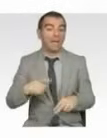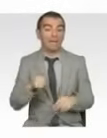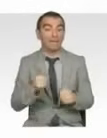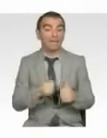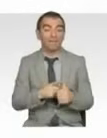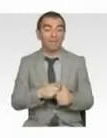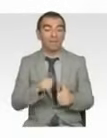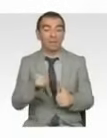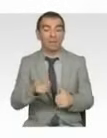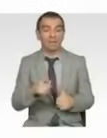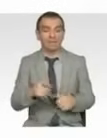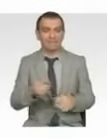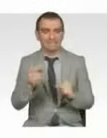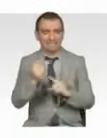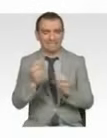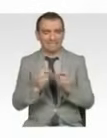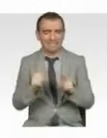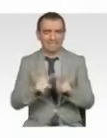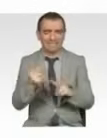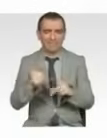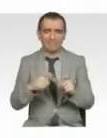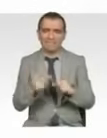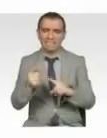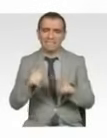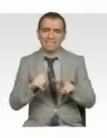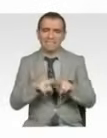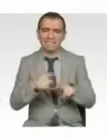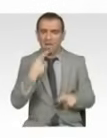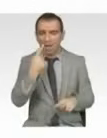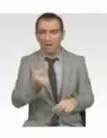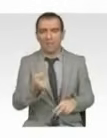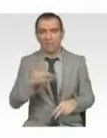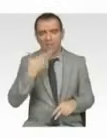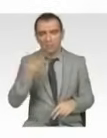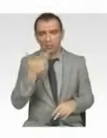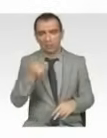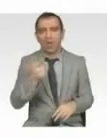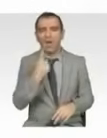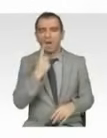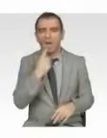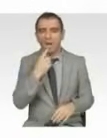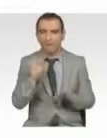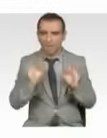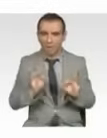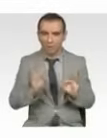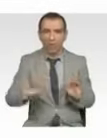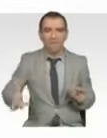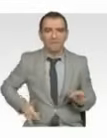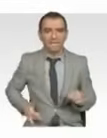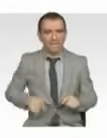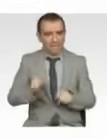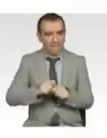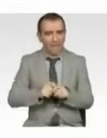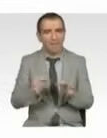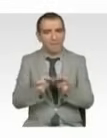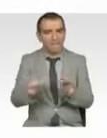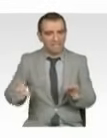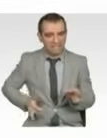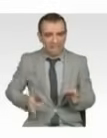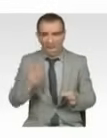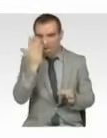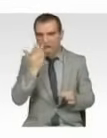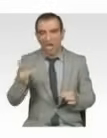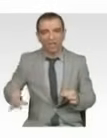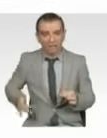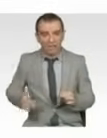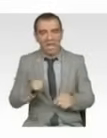tanesi, özellikle İbn-i Sina şeyi anlatıyor. Diyor ki ağızdan başlıyor, sonra mideyi tamir ediyor. Sonra bağırsakları tamir ediyor. Sonra karaciğeri